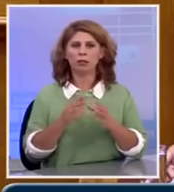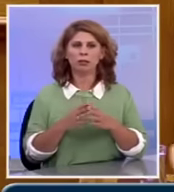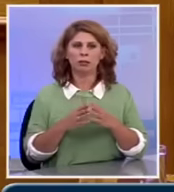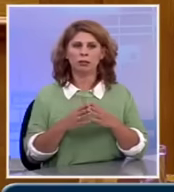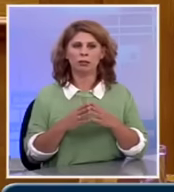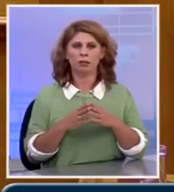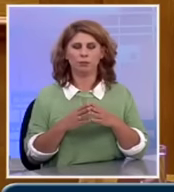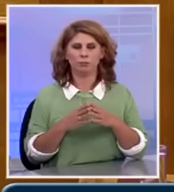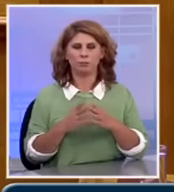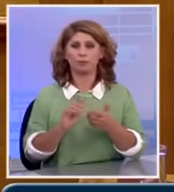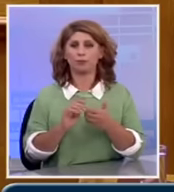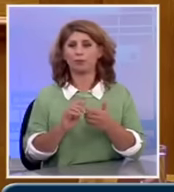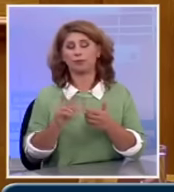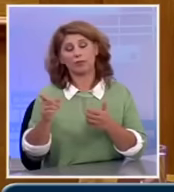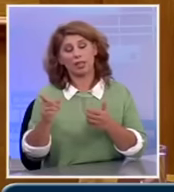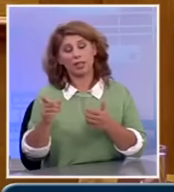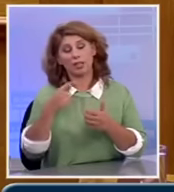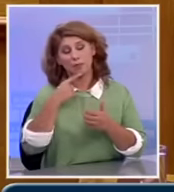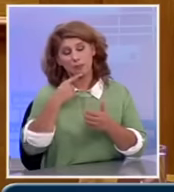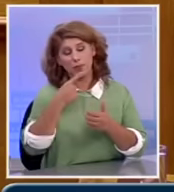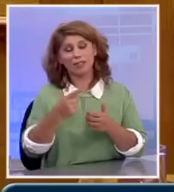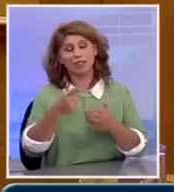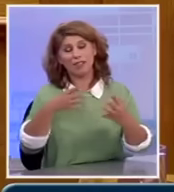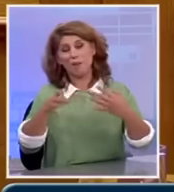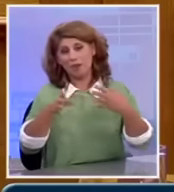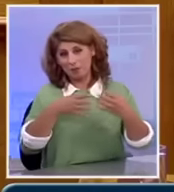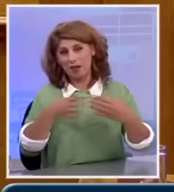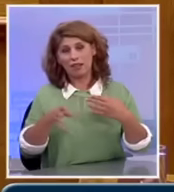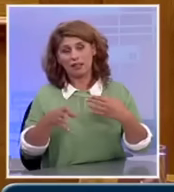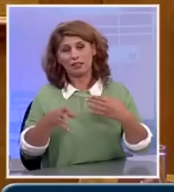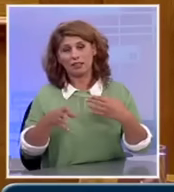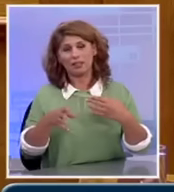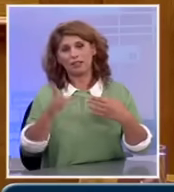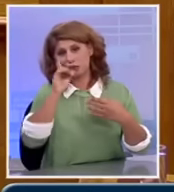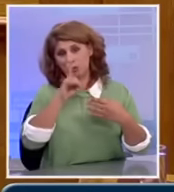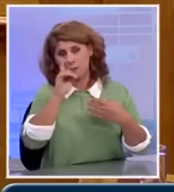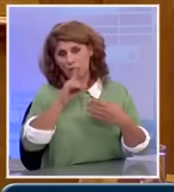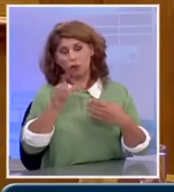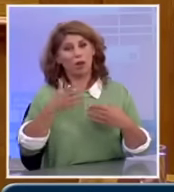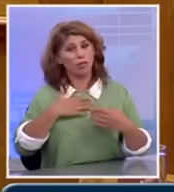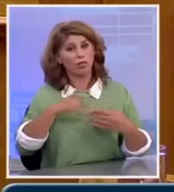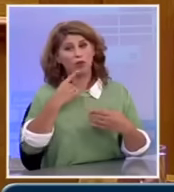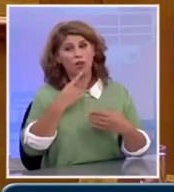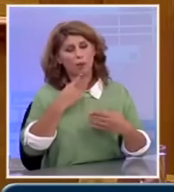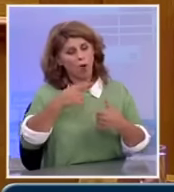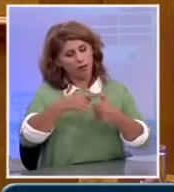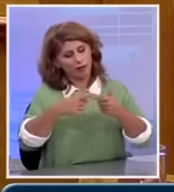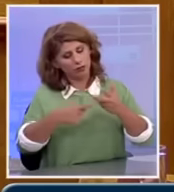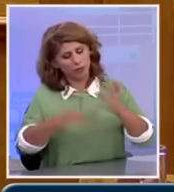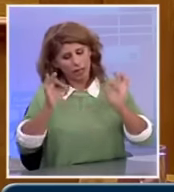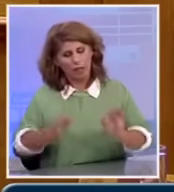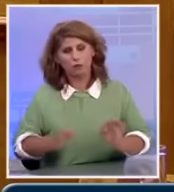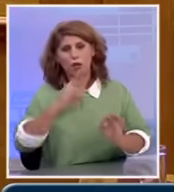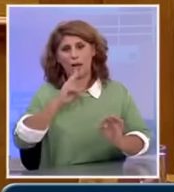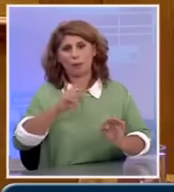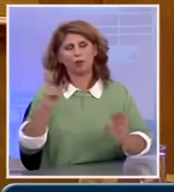στην σστο άθλημα της παραπλάνησης και των ανακριβειών και θέλω να πω ένα προς ένα να δώσω κάποιες απαντήσεις